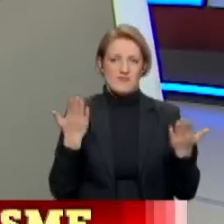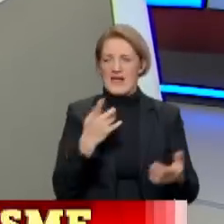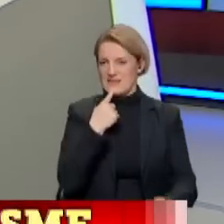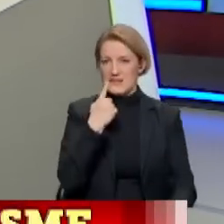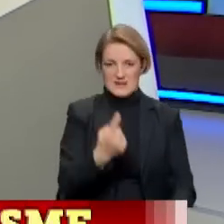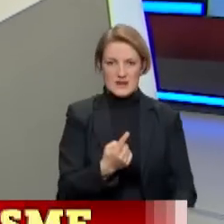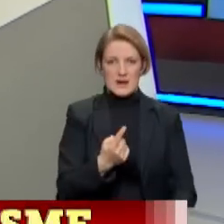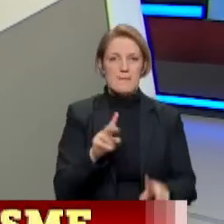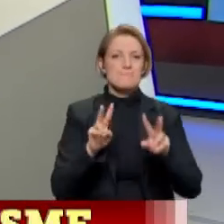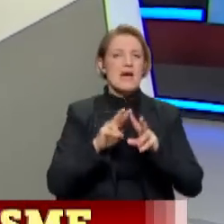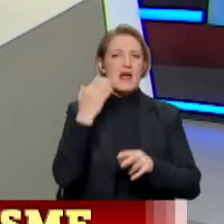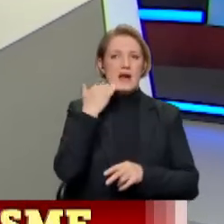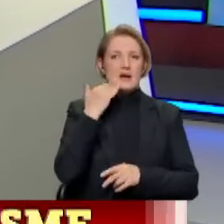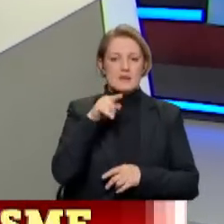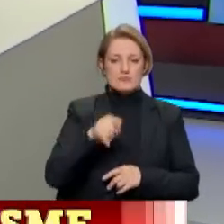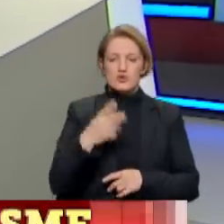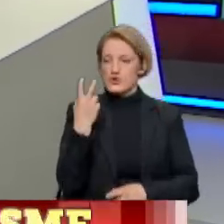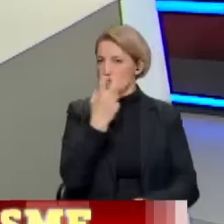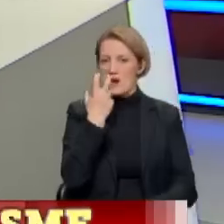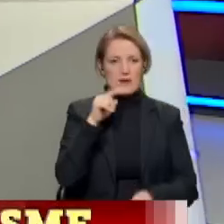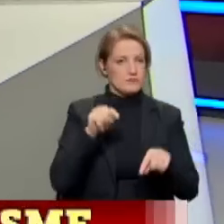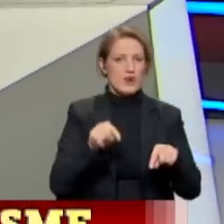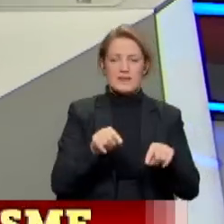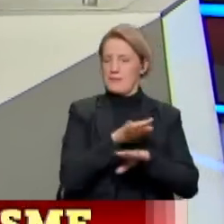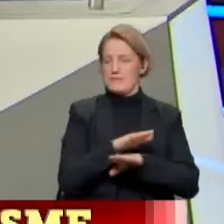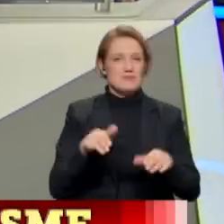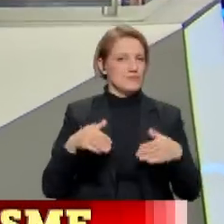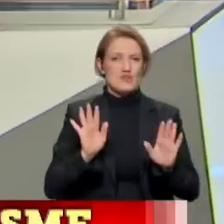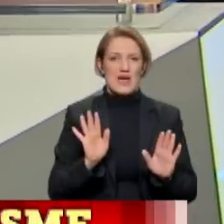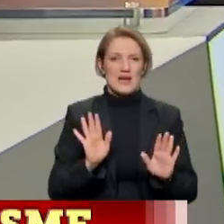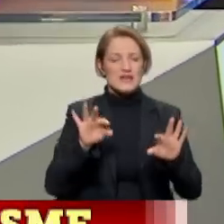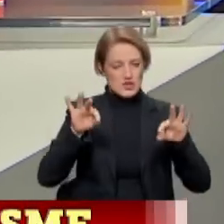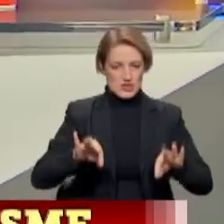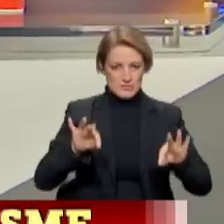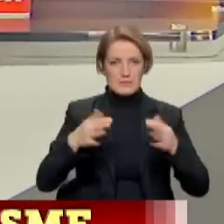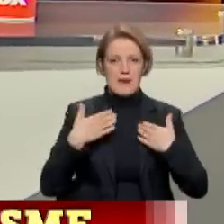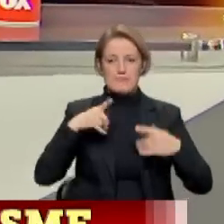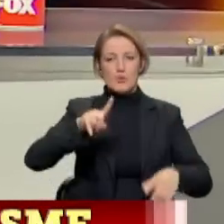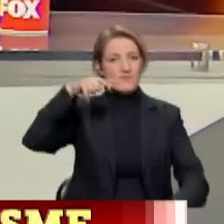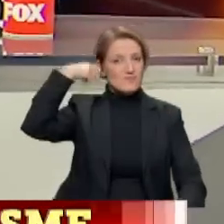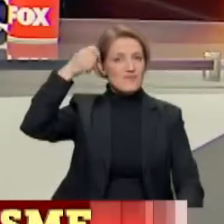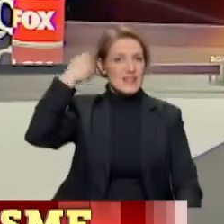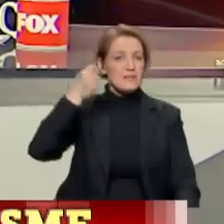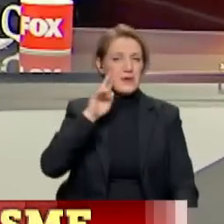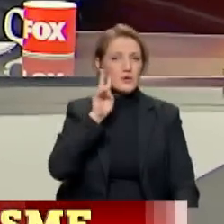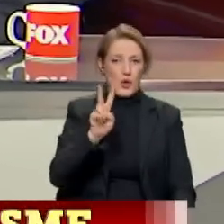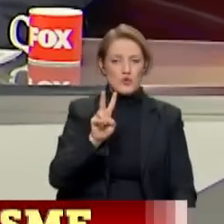ki Meral Akşener, bu şarkı burada bitmeyecek. Şimdi ben bu filmi gördüm,